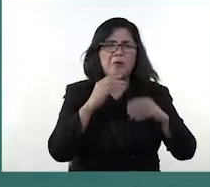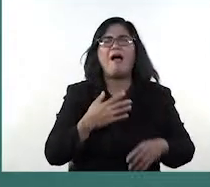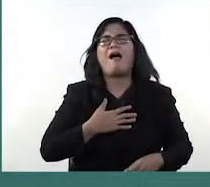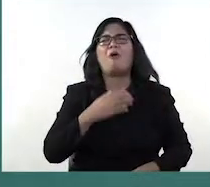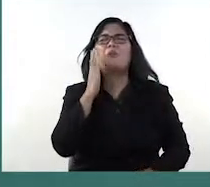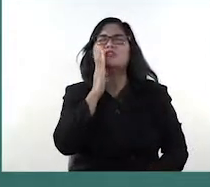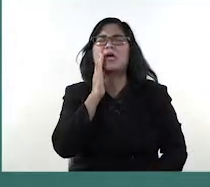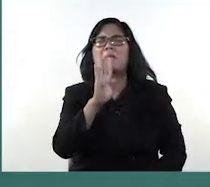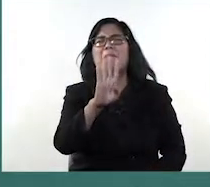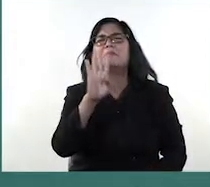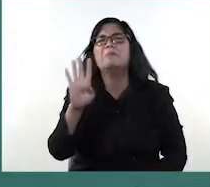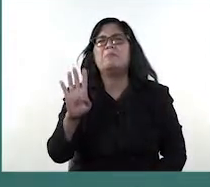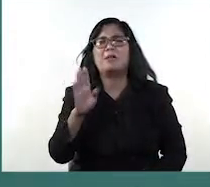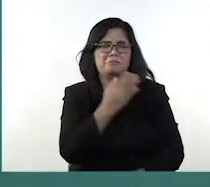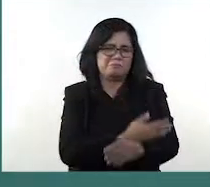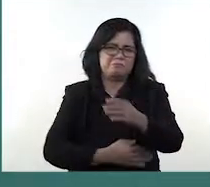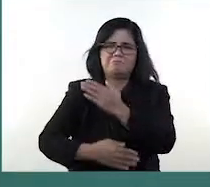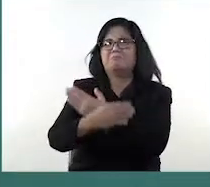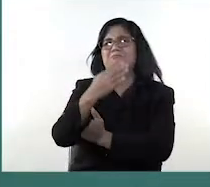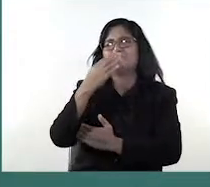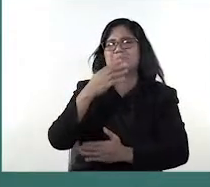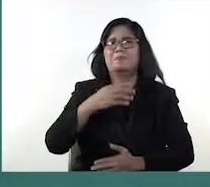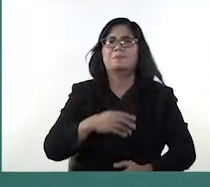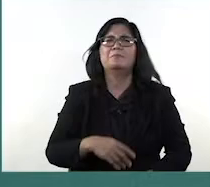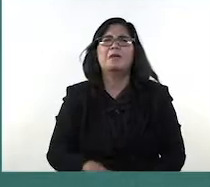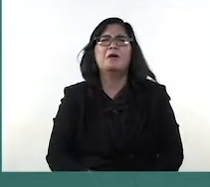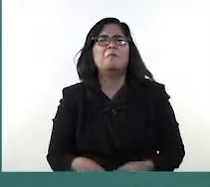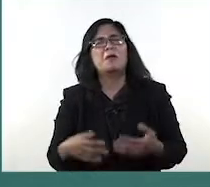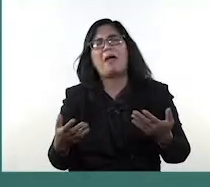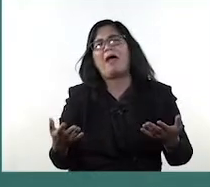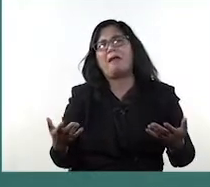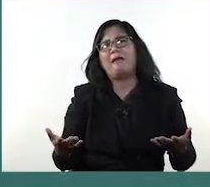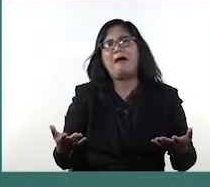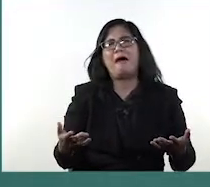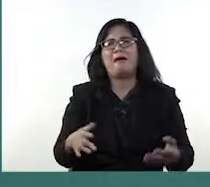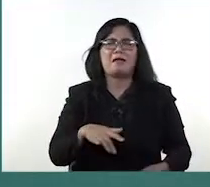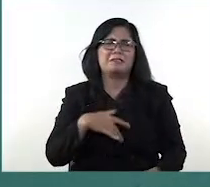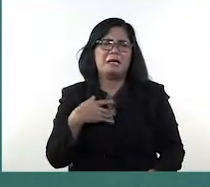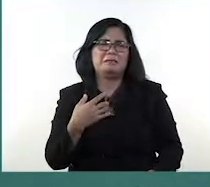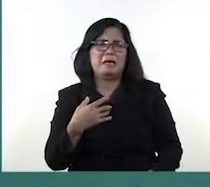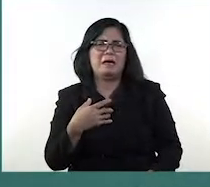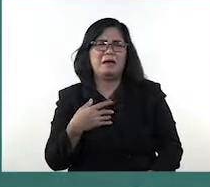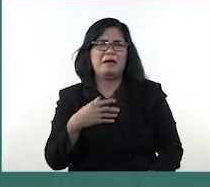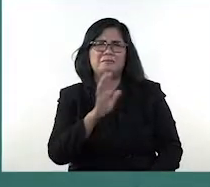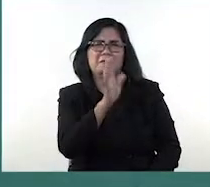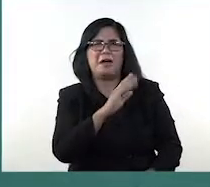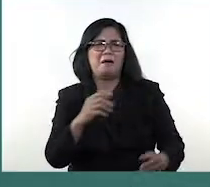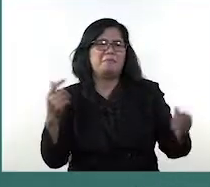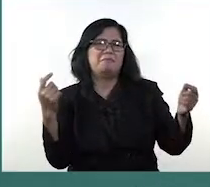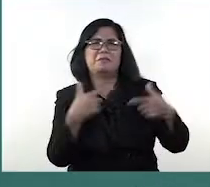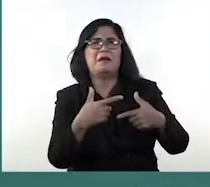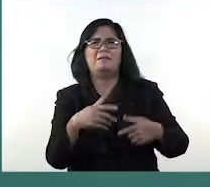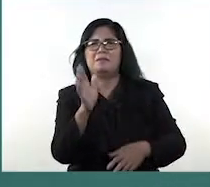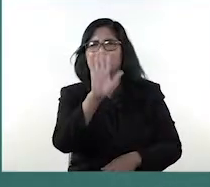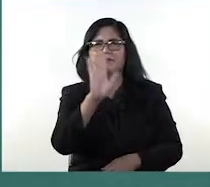Wah saya juga ada disabilitas dalam diri saya kalau begitu ya rasanya saya enggak mau bertanya Ingatkan pernah